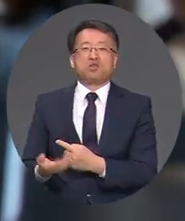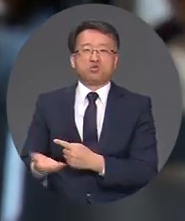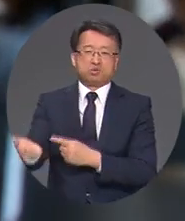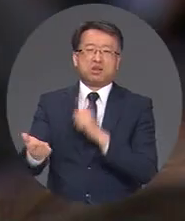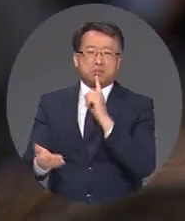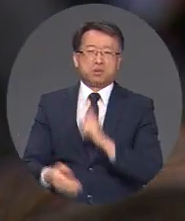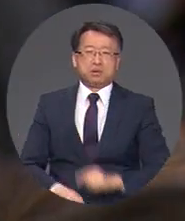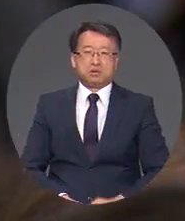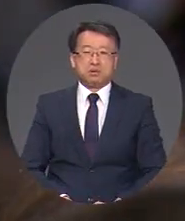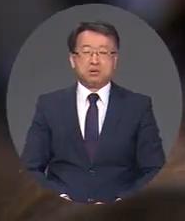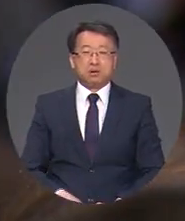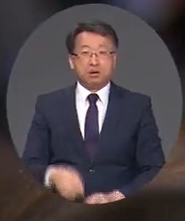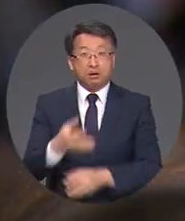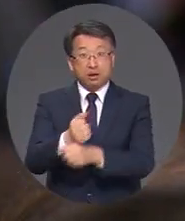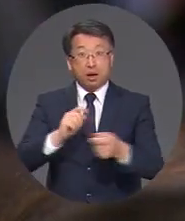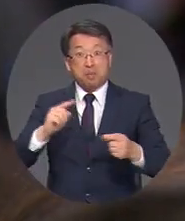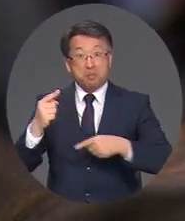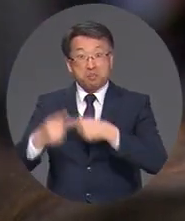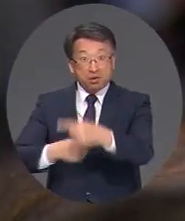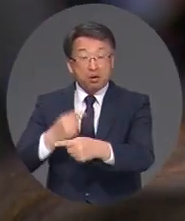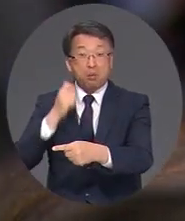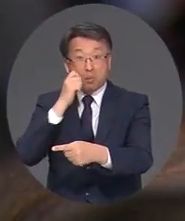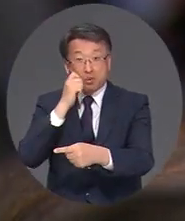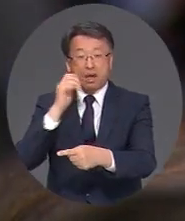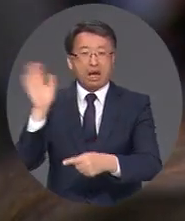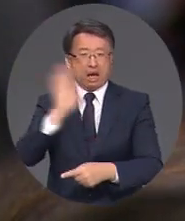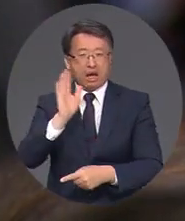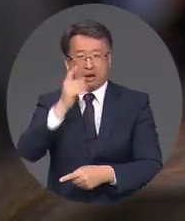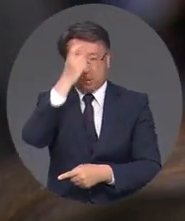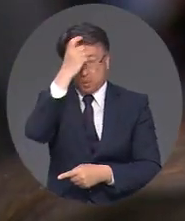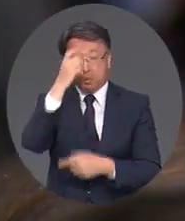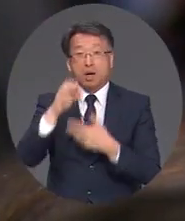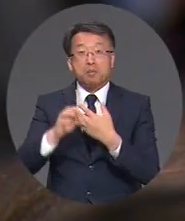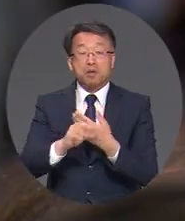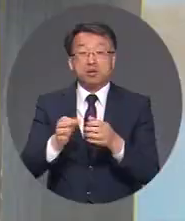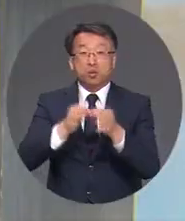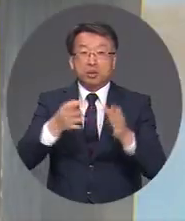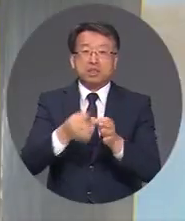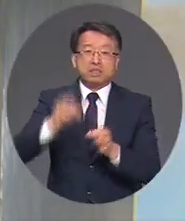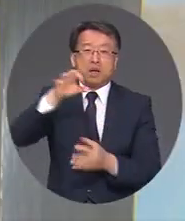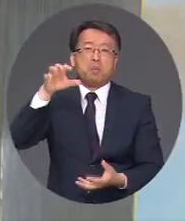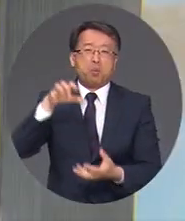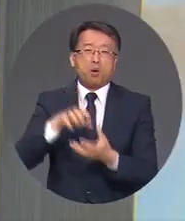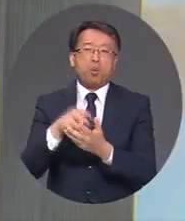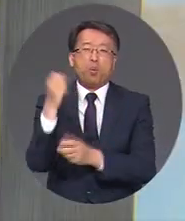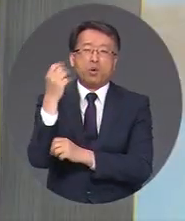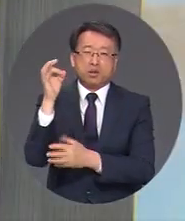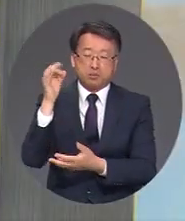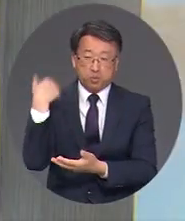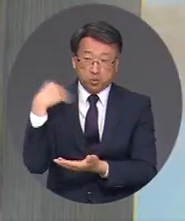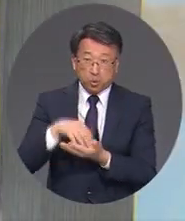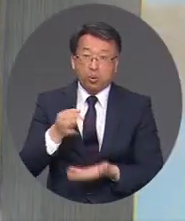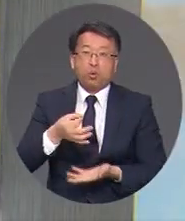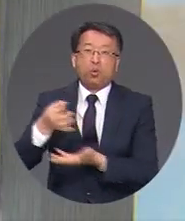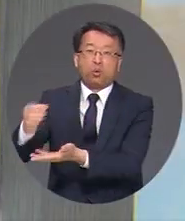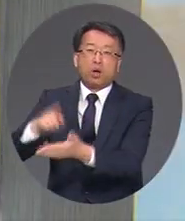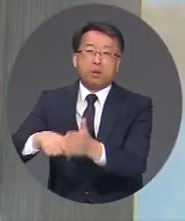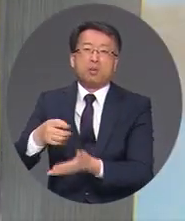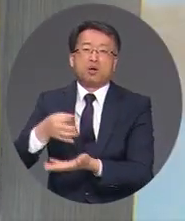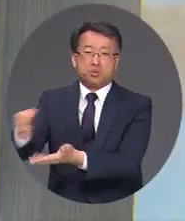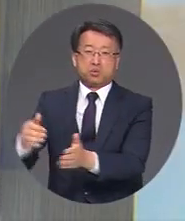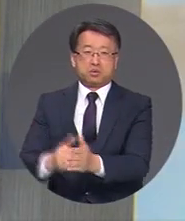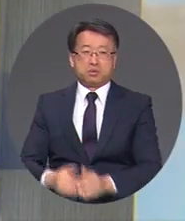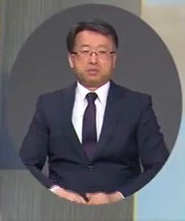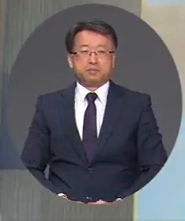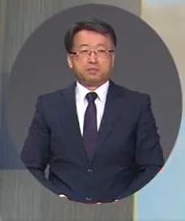겁니다. 계약 변경을 원하지 않는 사람들에게는 그동안의 이자를 포함한 원금을 되돌려 주었습니다.